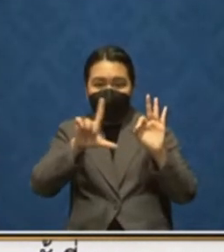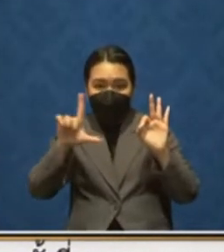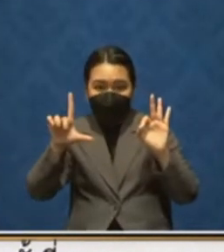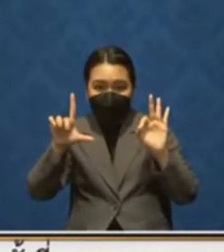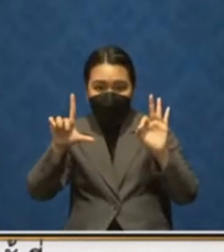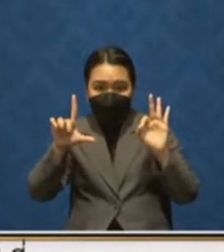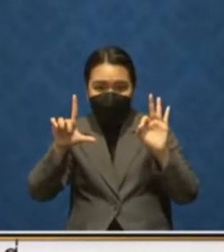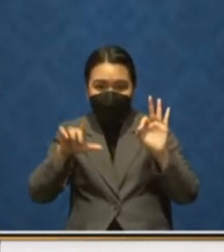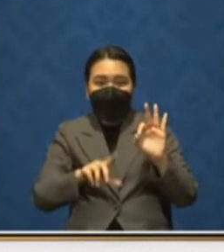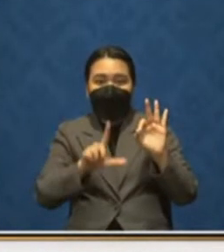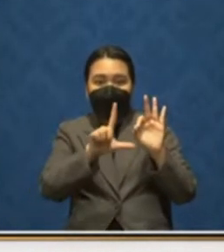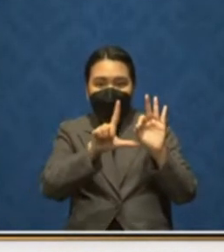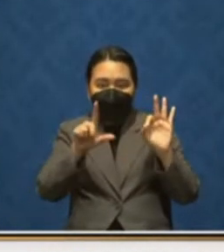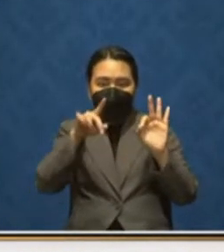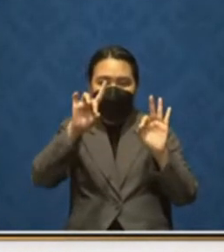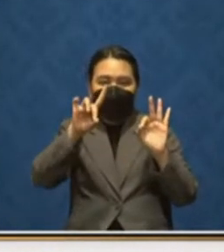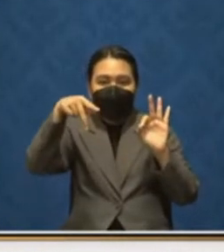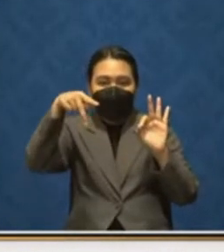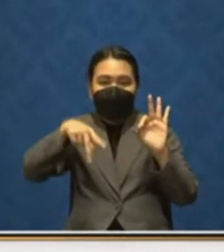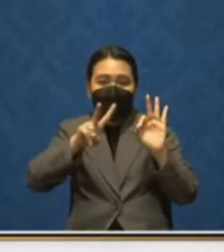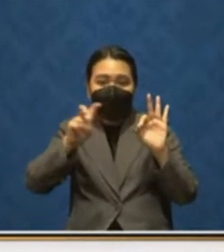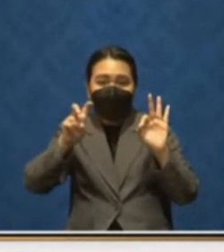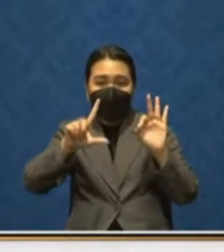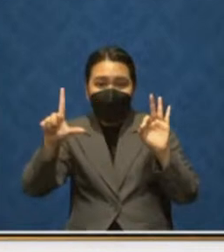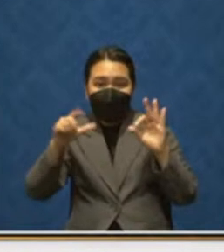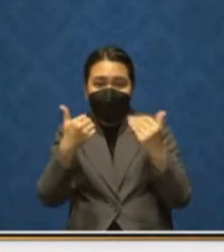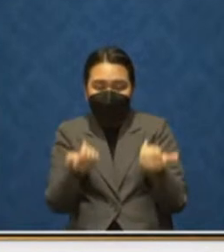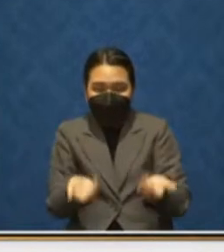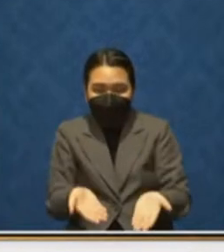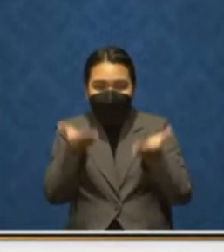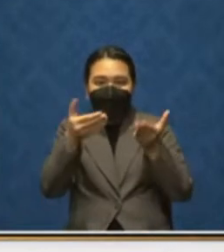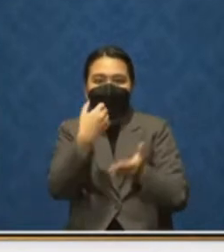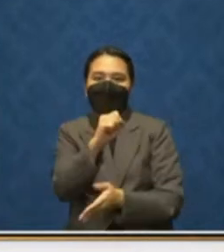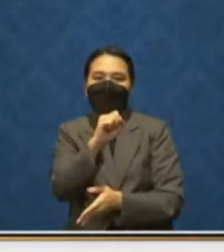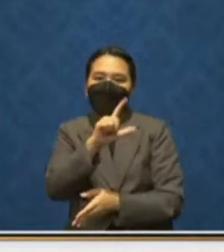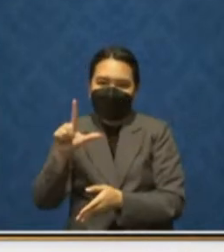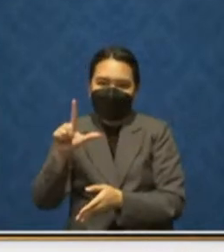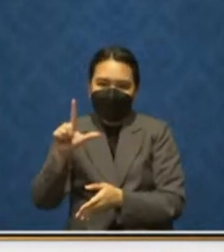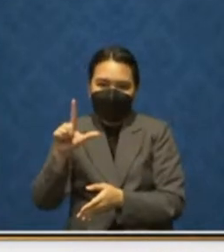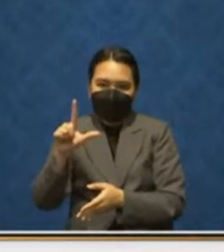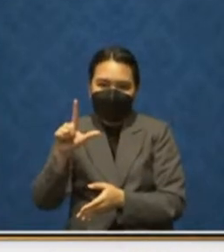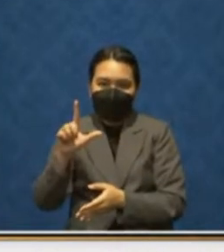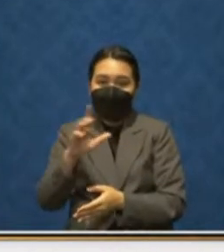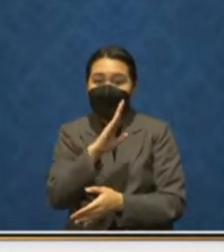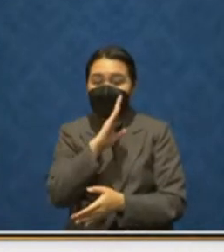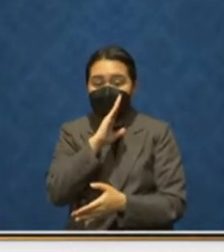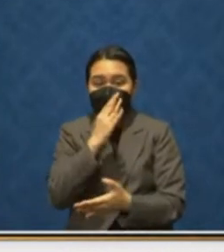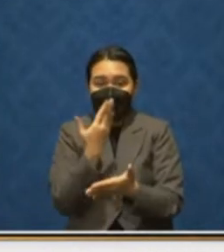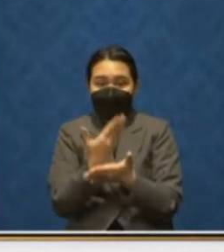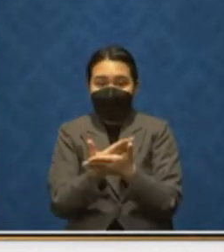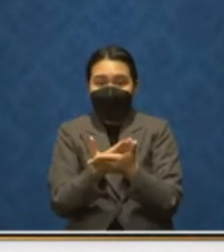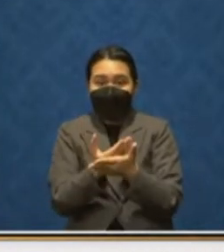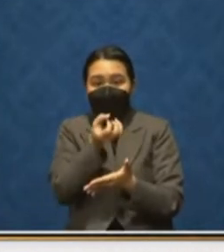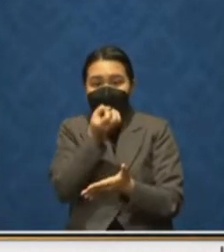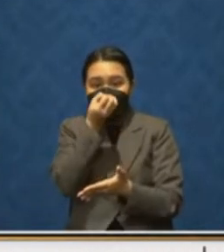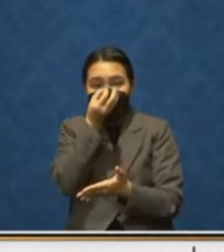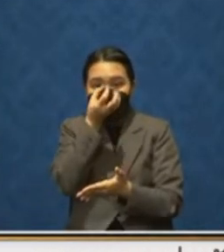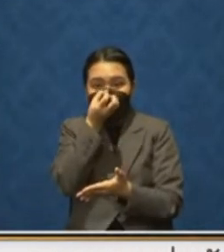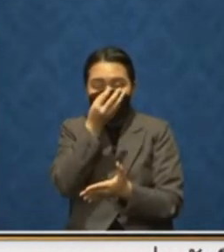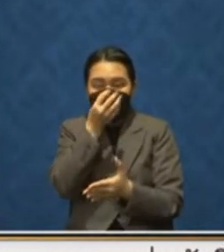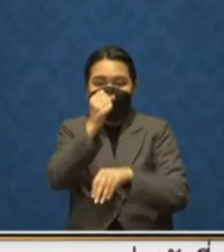แปดพันสองร้อยกว่าล้านปัจจุบันที่ขึ้นเป็นชุดร้านแล้วนะครับถ้าเสียดอกเบี้ยปีหนึ่ง